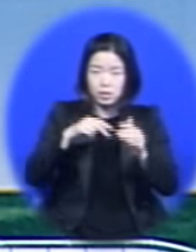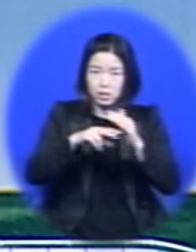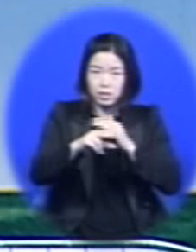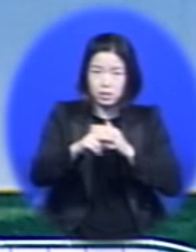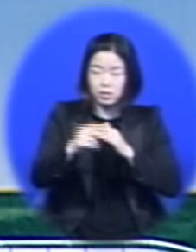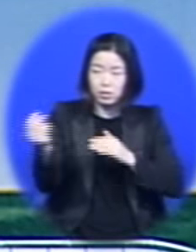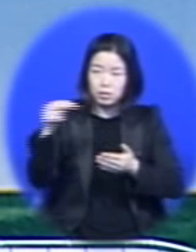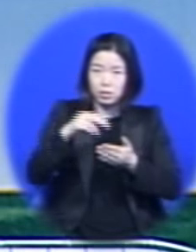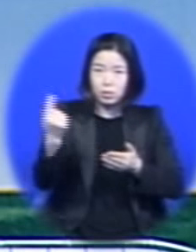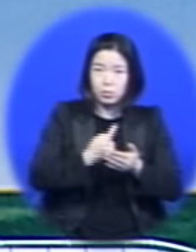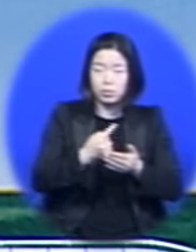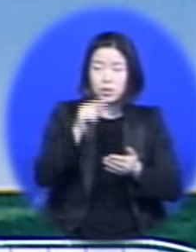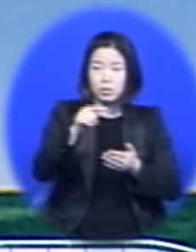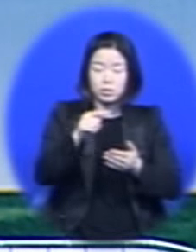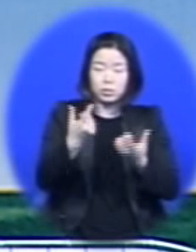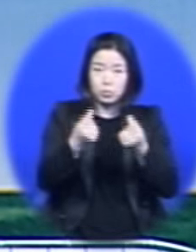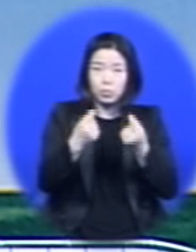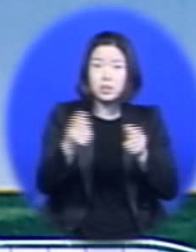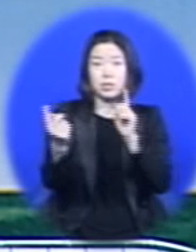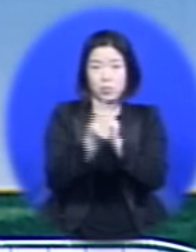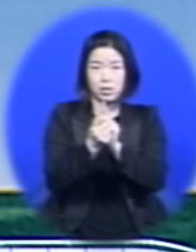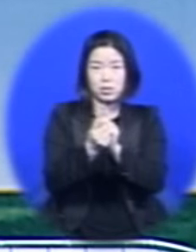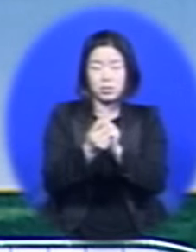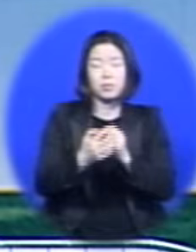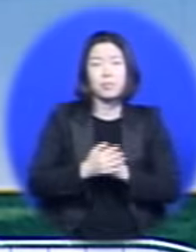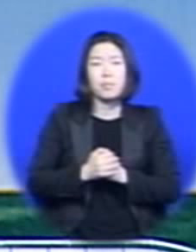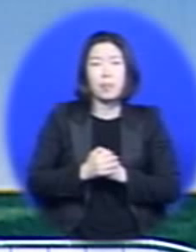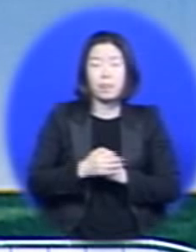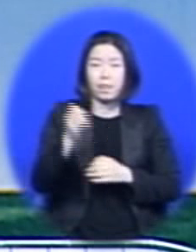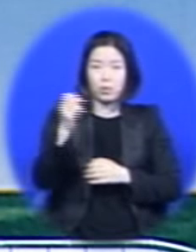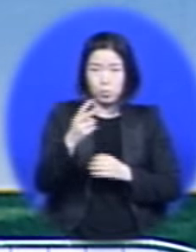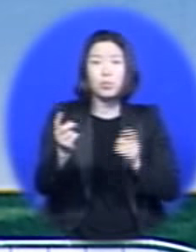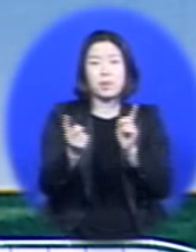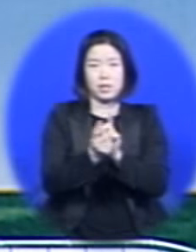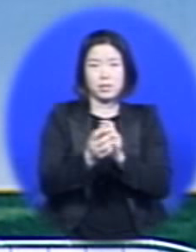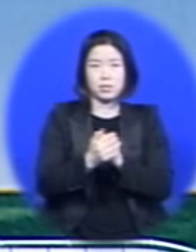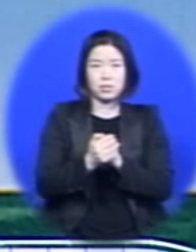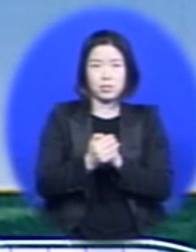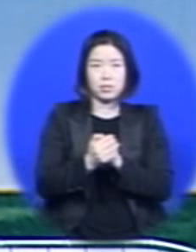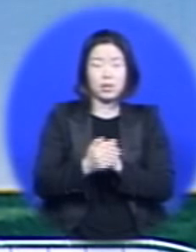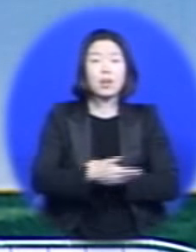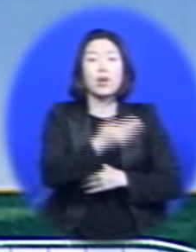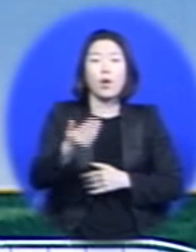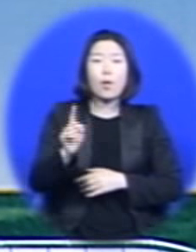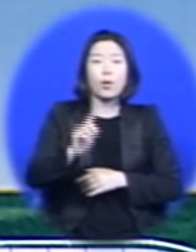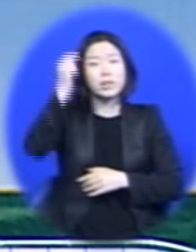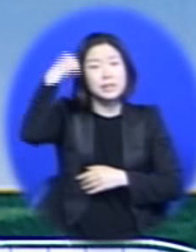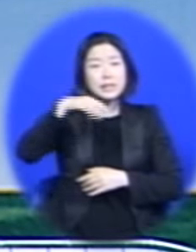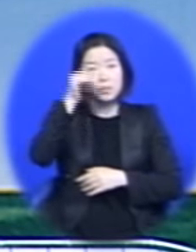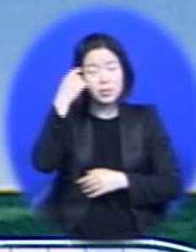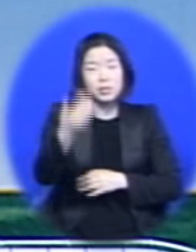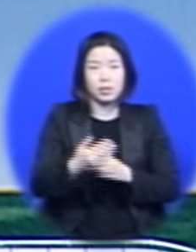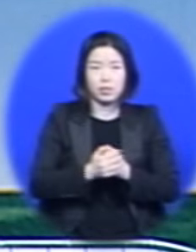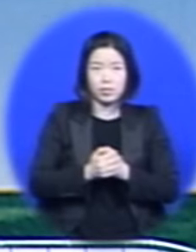또 그 열차 안에서 만났어. 또 만났어. 여러분 어떤 느낌일까?